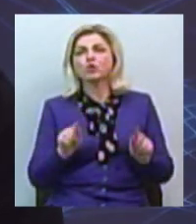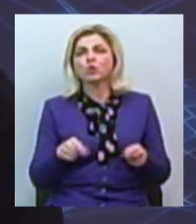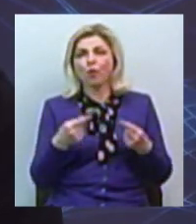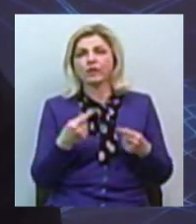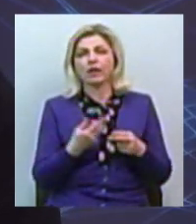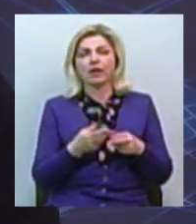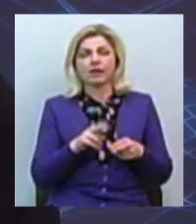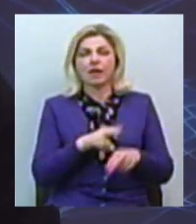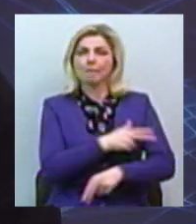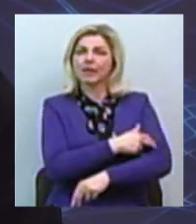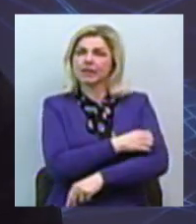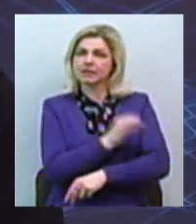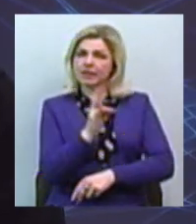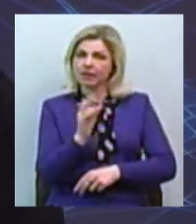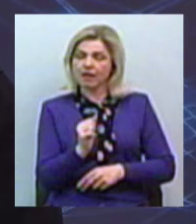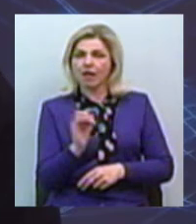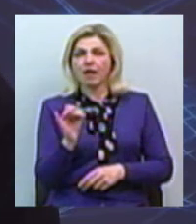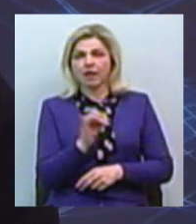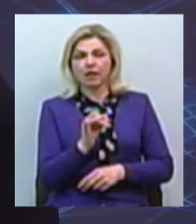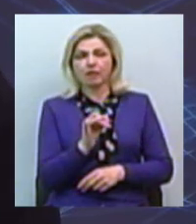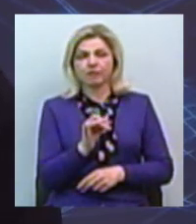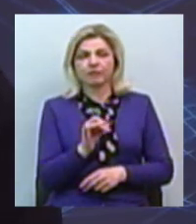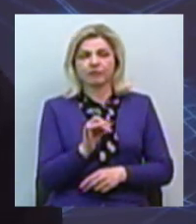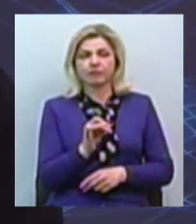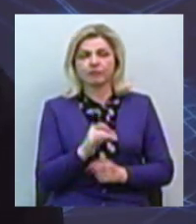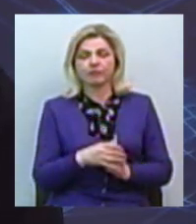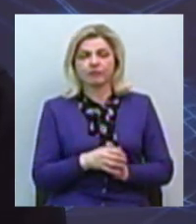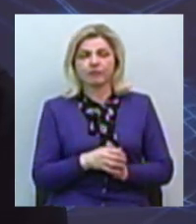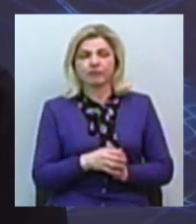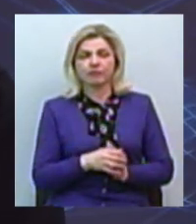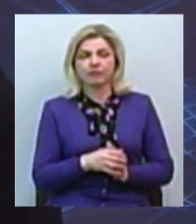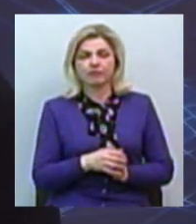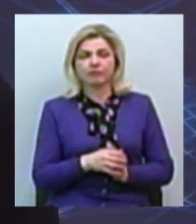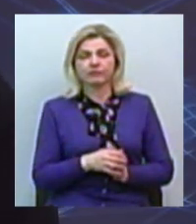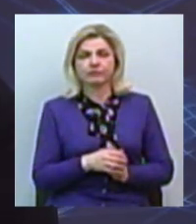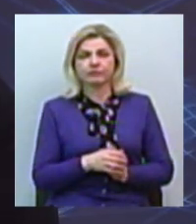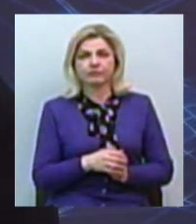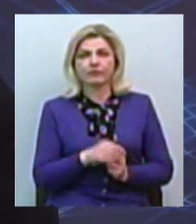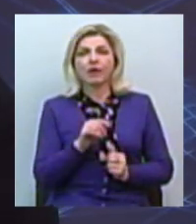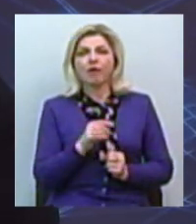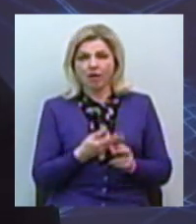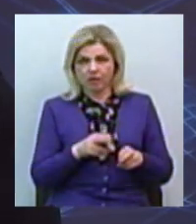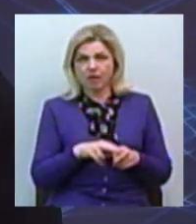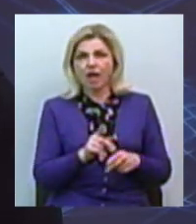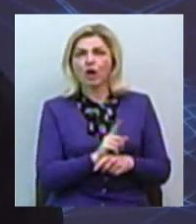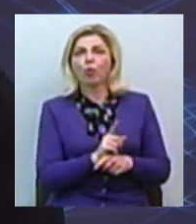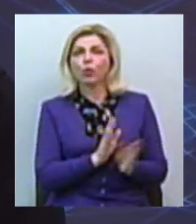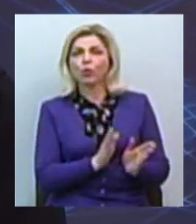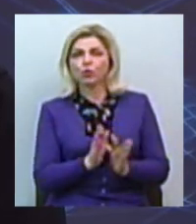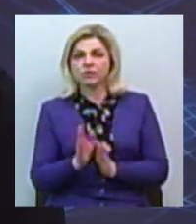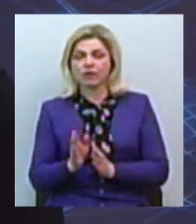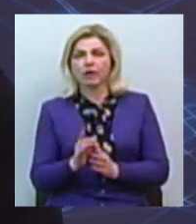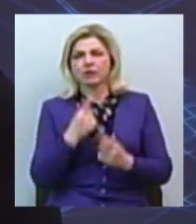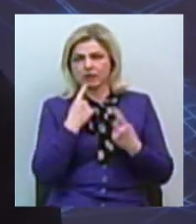сектор... Медицина і medical appliances. Він регулюється. Так, він дуже